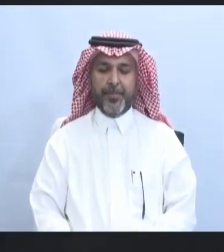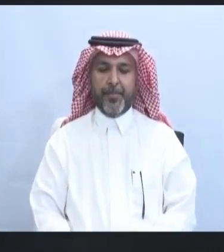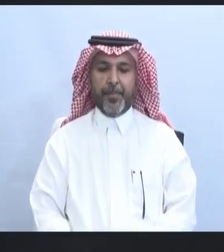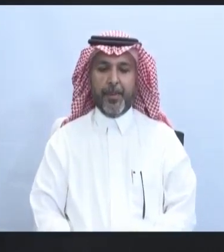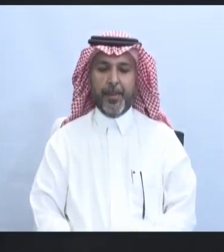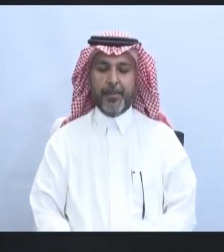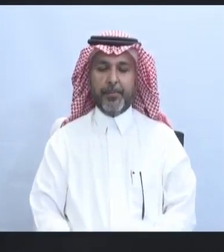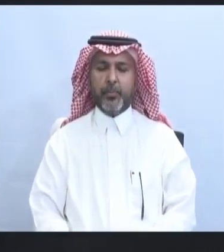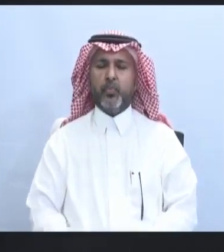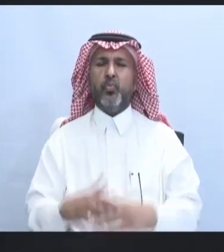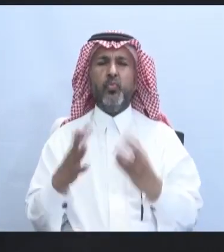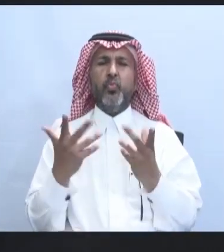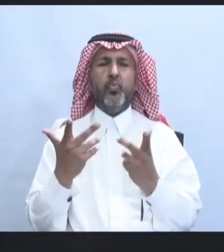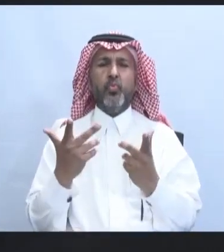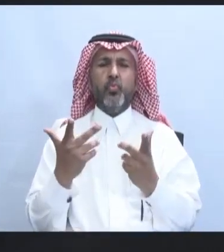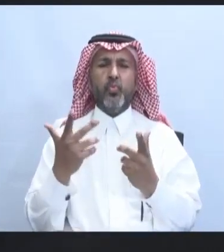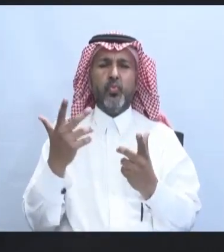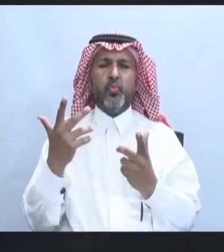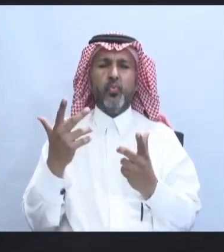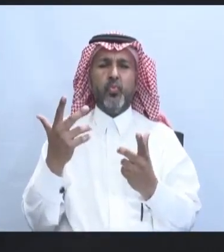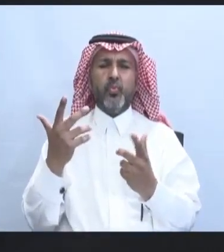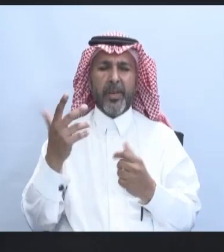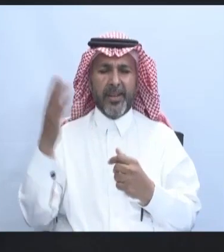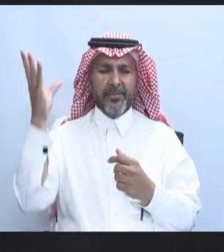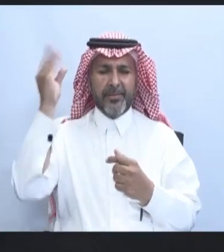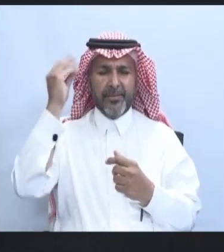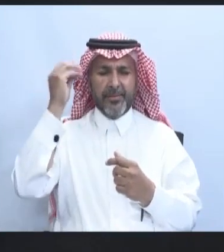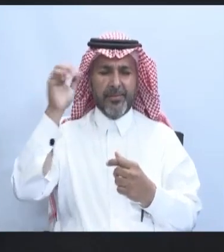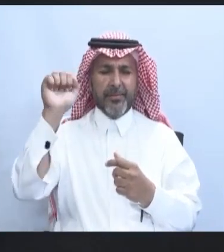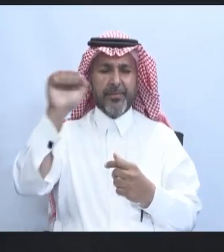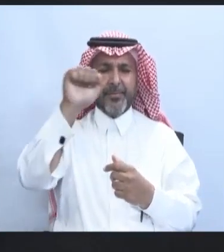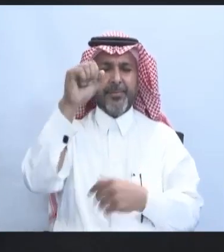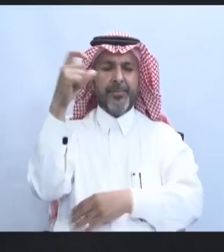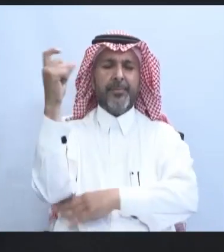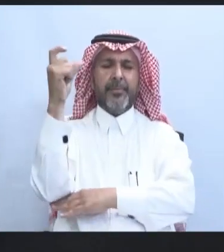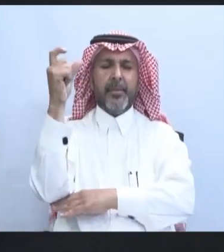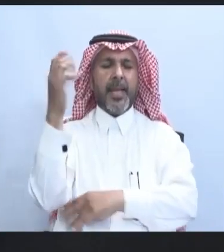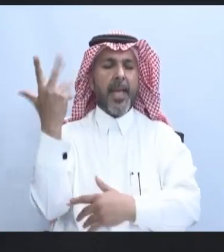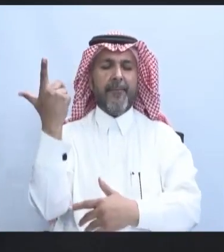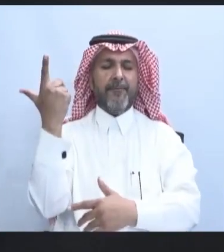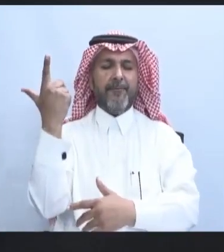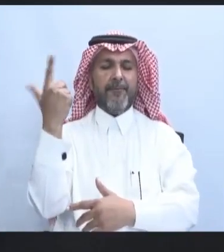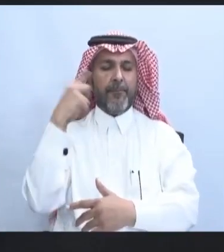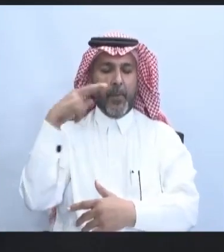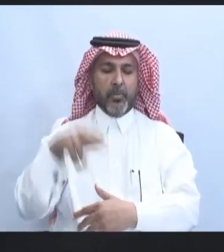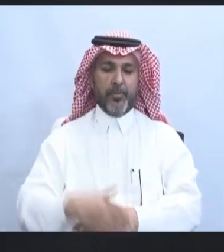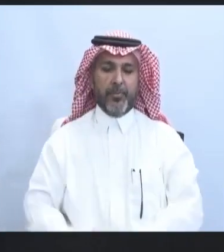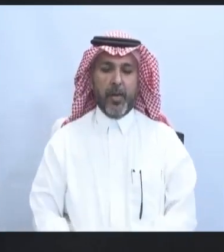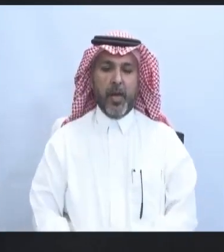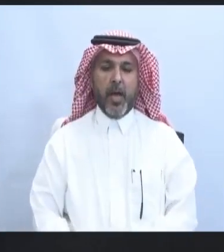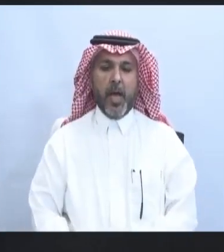نقول حضاره اسلاميه ماذا تشمل او ماذا تعني وكيف بدات من اين انطلقت